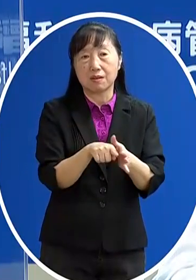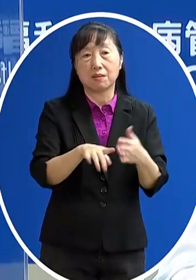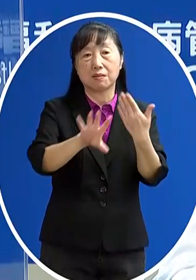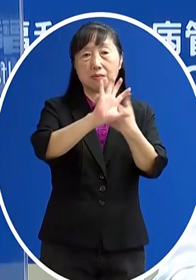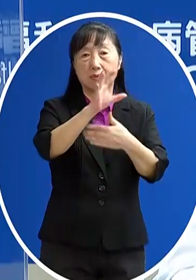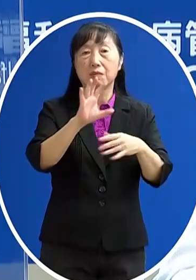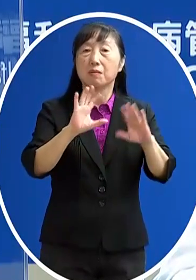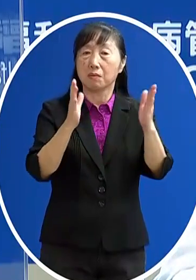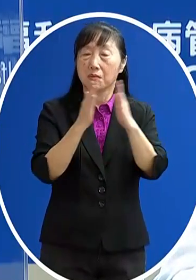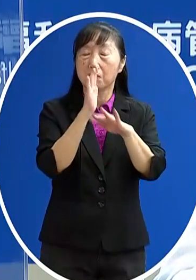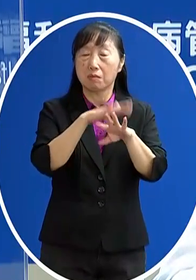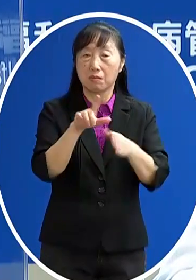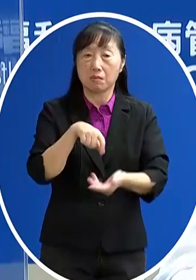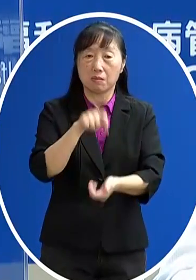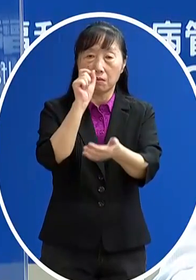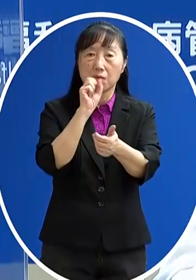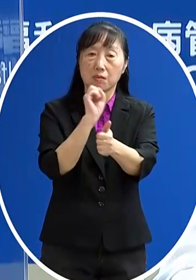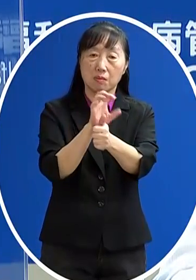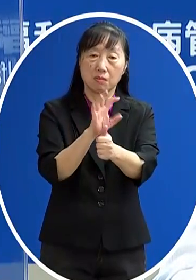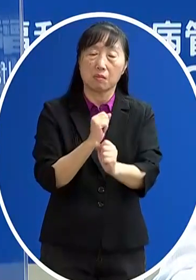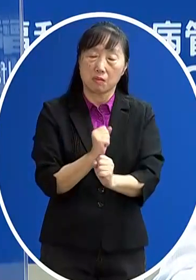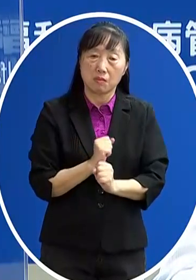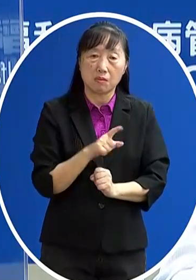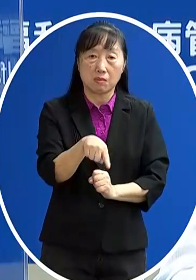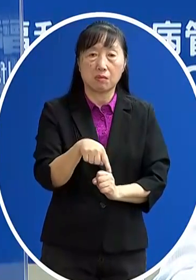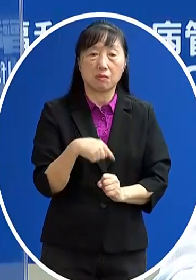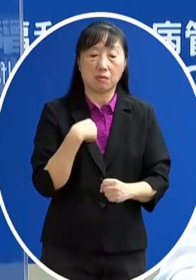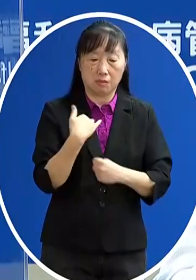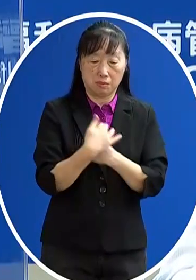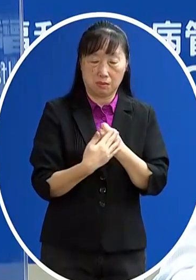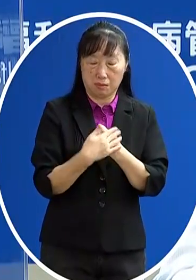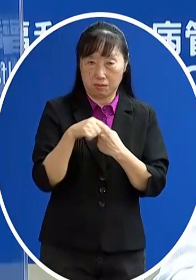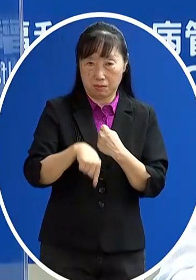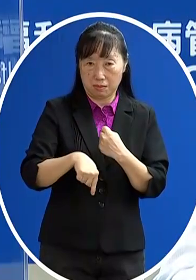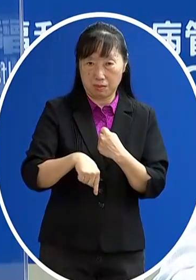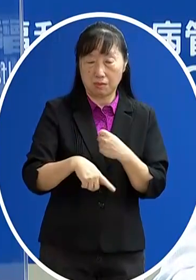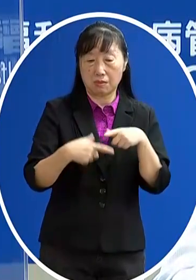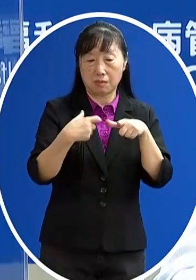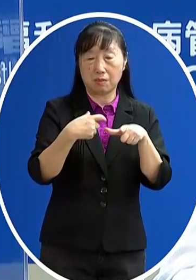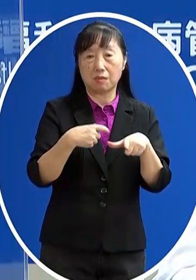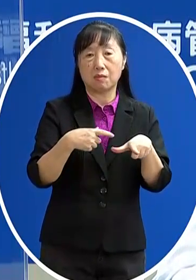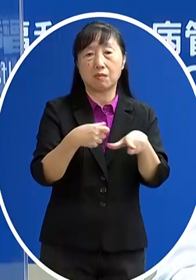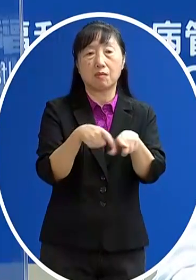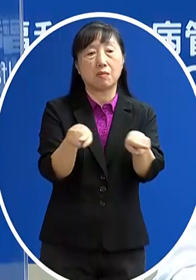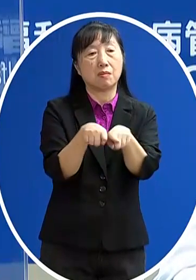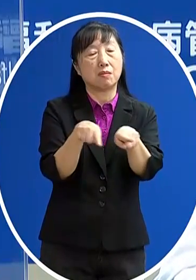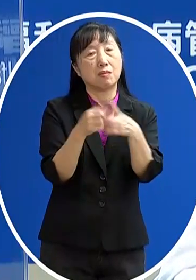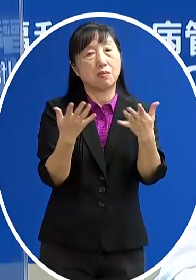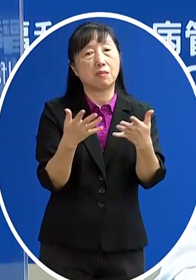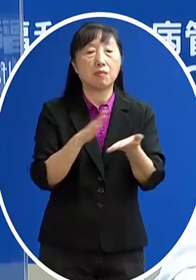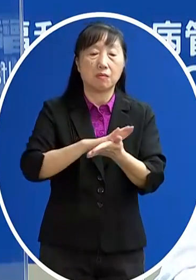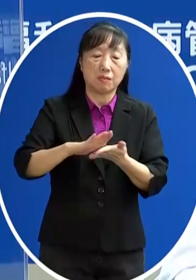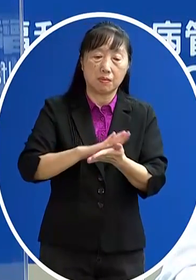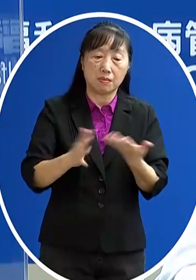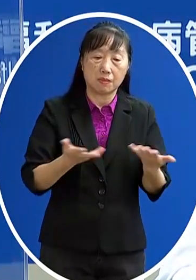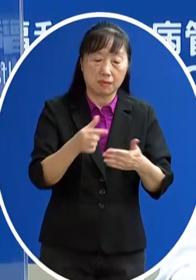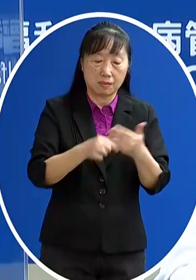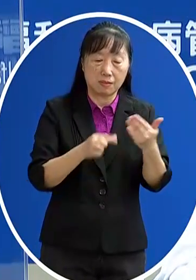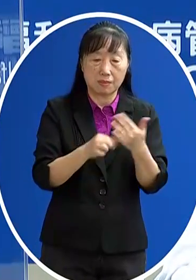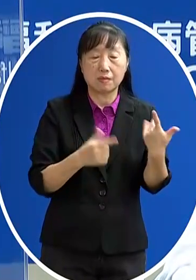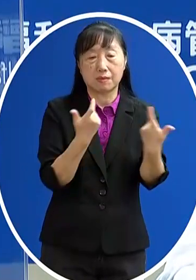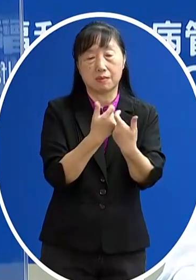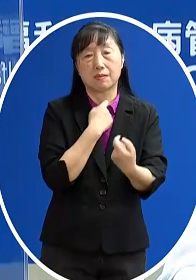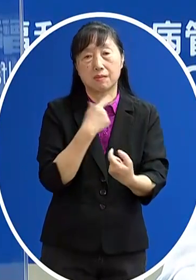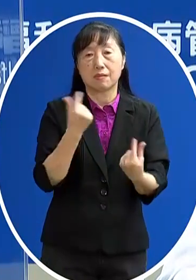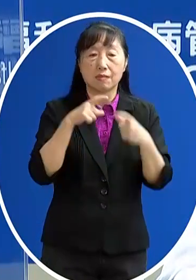告。好，那当然我们还是要维持我们这样一个公共卫生的一些相关的措施。那戴口罩、勤